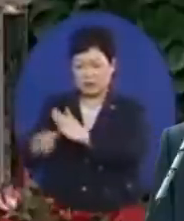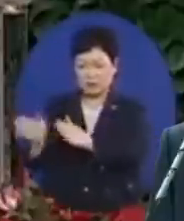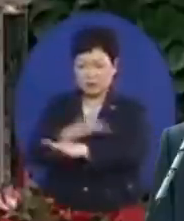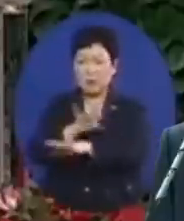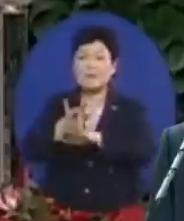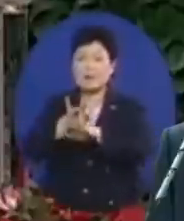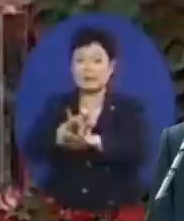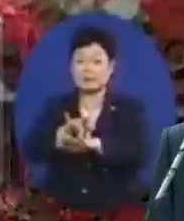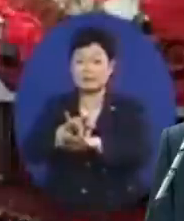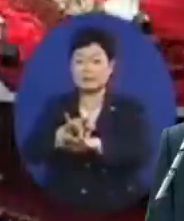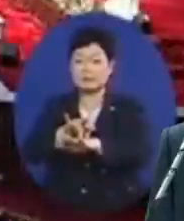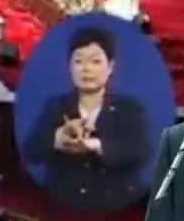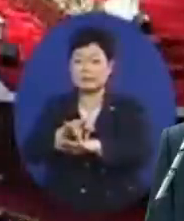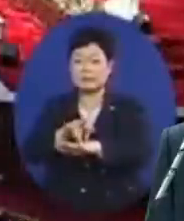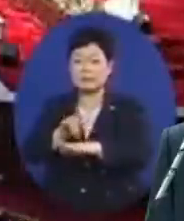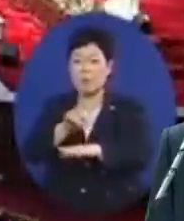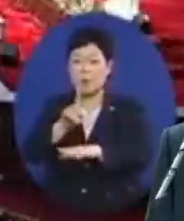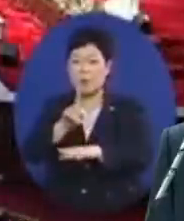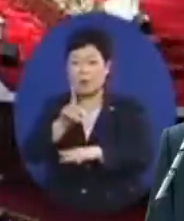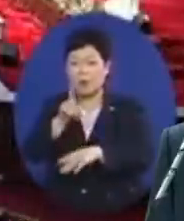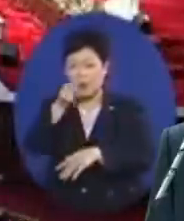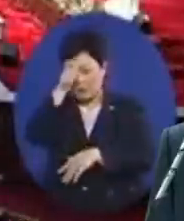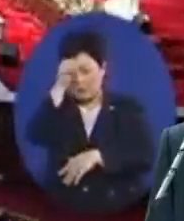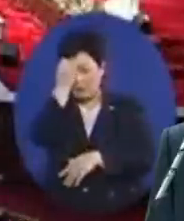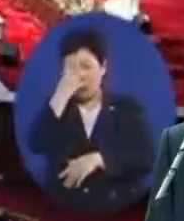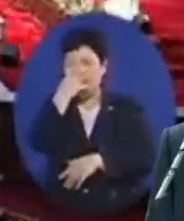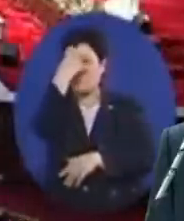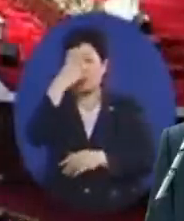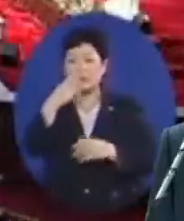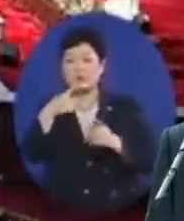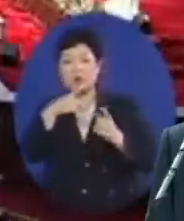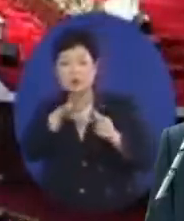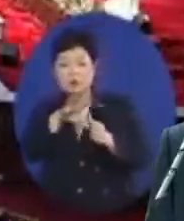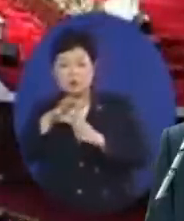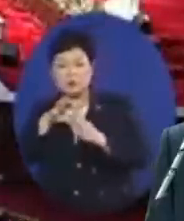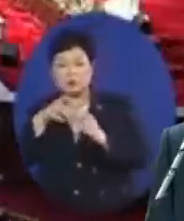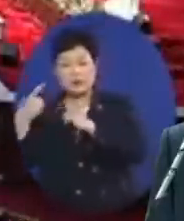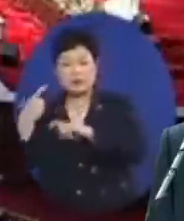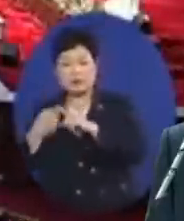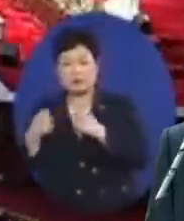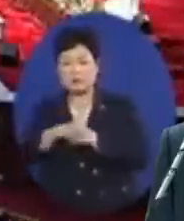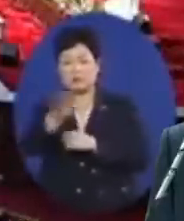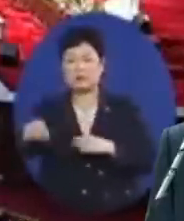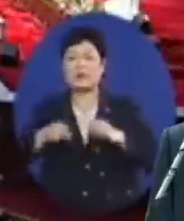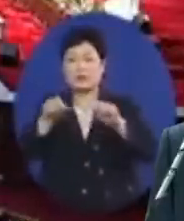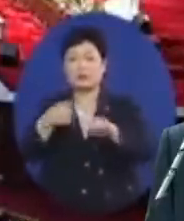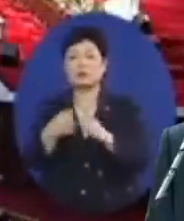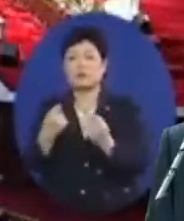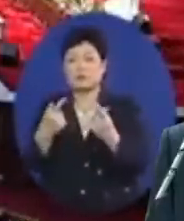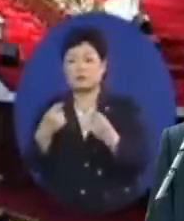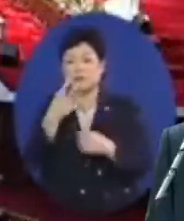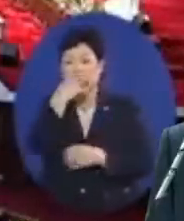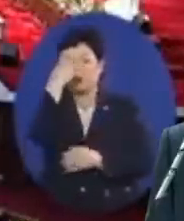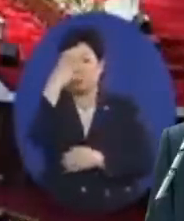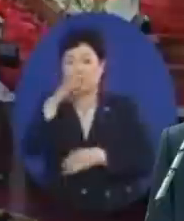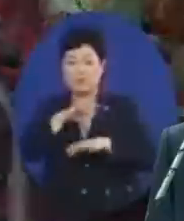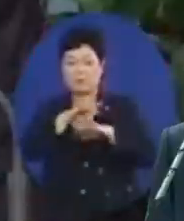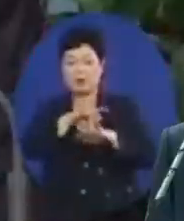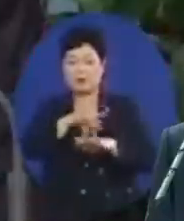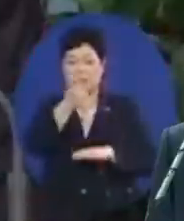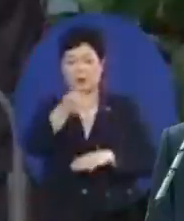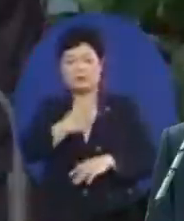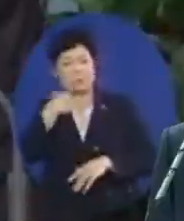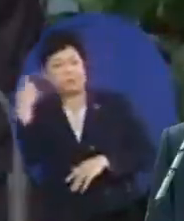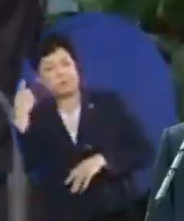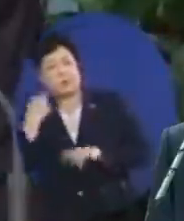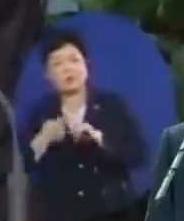마귀는 이들을 교만으로 유혹한 같이 우리에게 다 교만으로 마귀가 와서 유혹하는